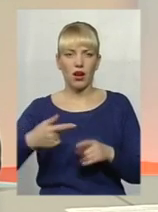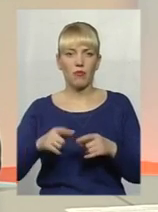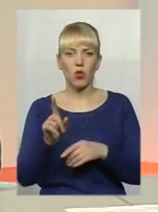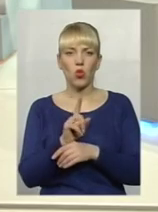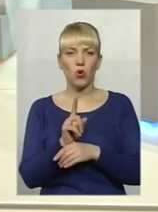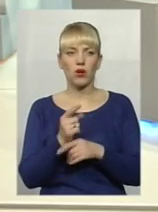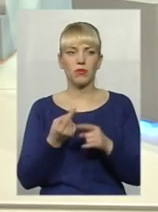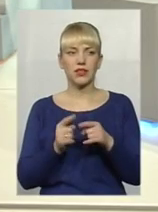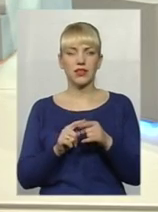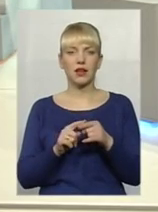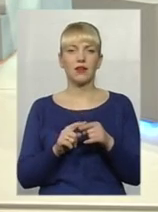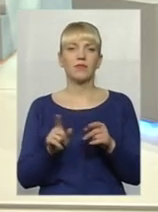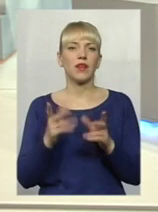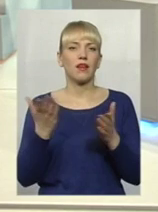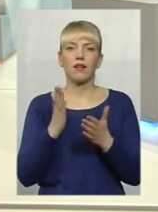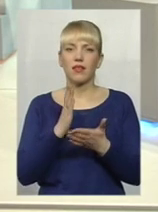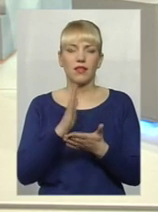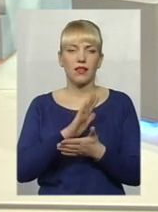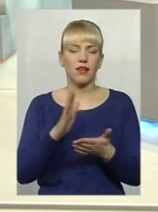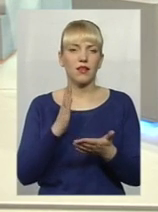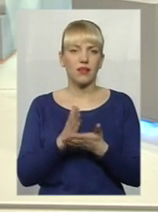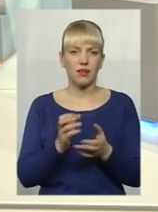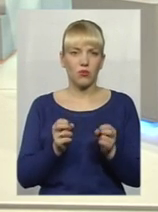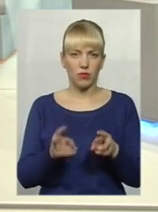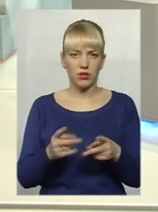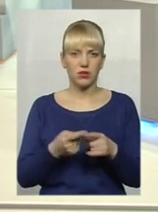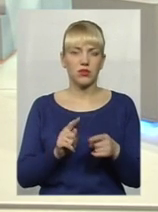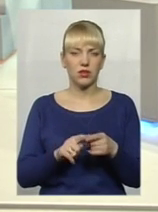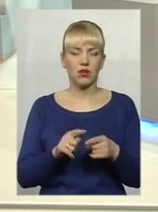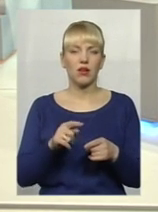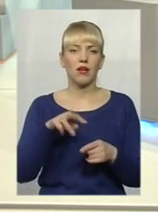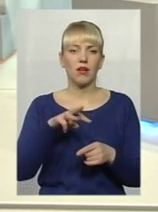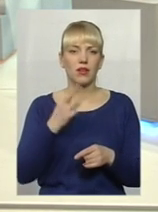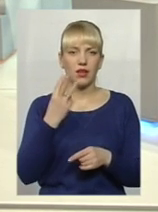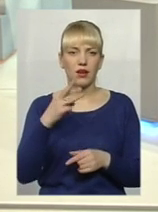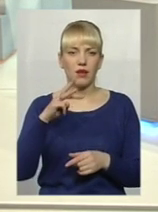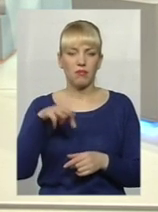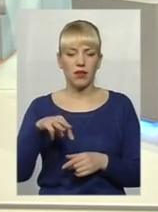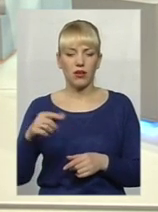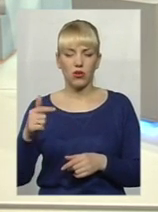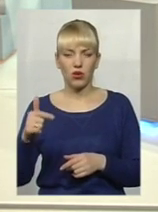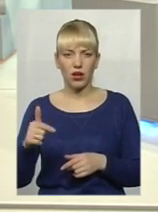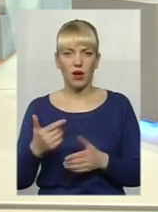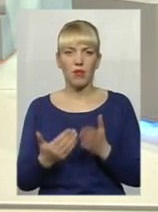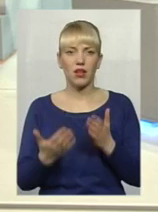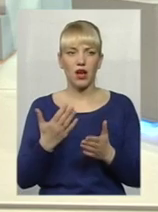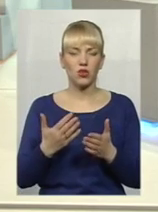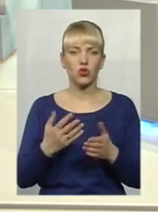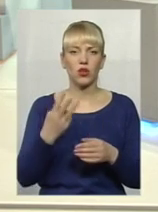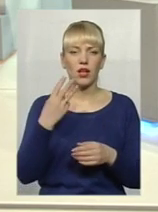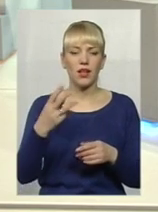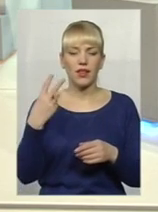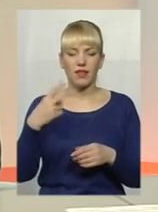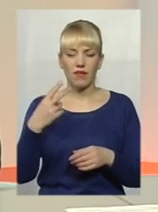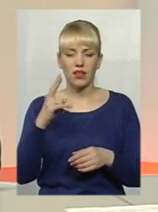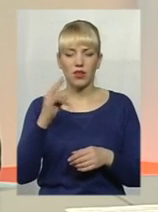безпечна – це 3 мікрограми? Так, да, мікрограми. А якщо лампа розіб'ється в приміщення, наприклад, 20 кубічних метрів об'ємом, то